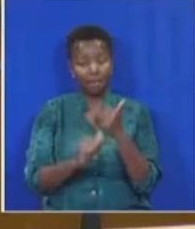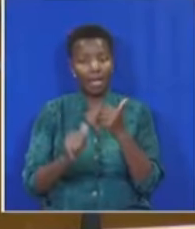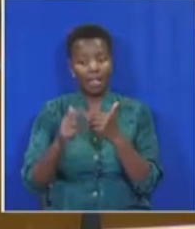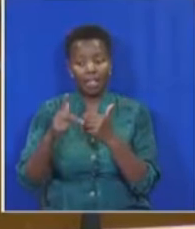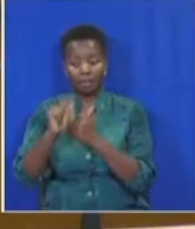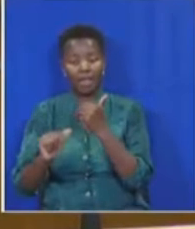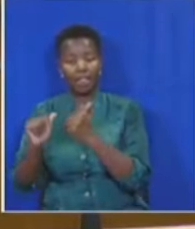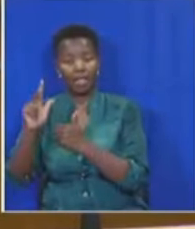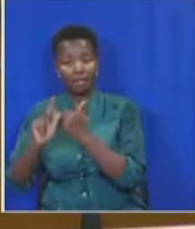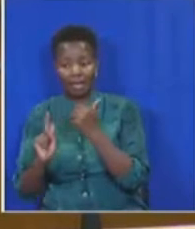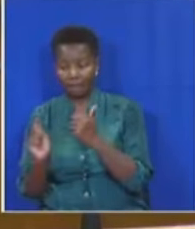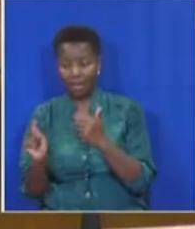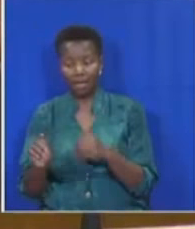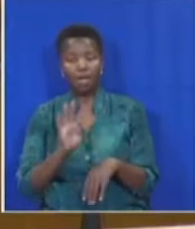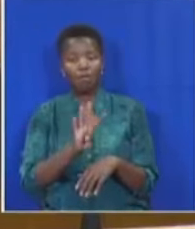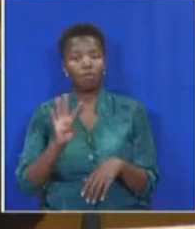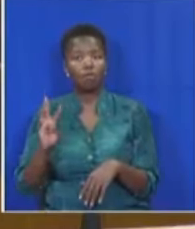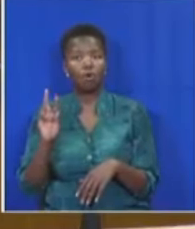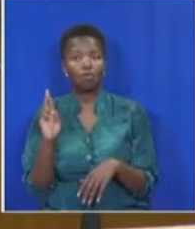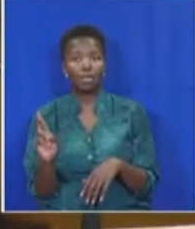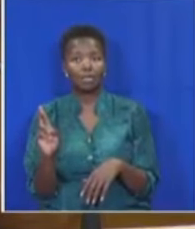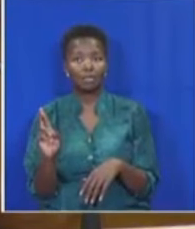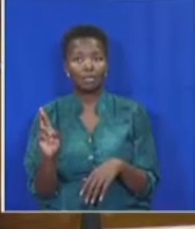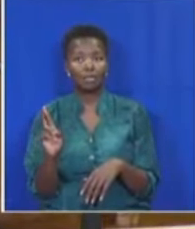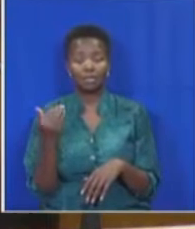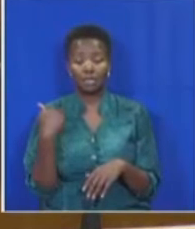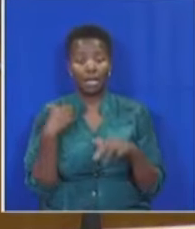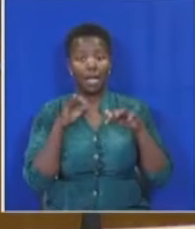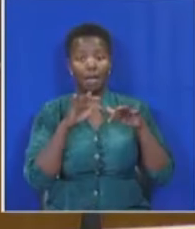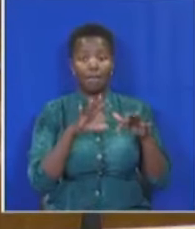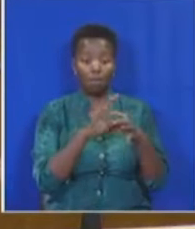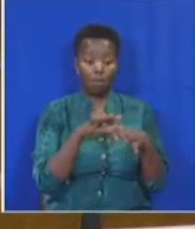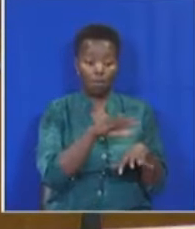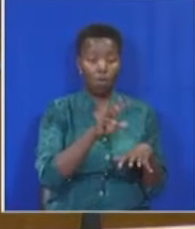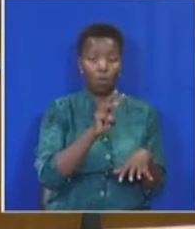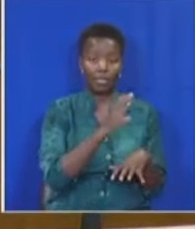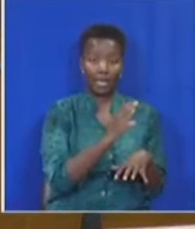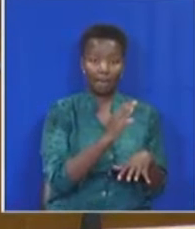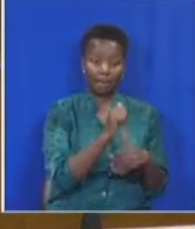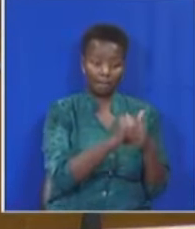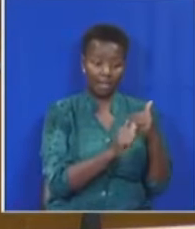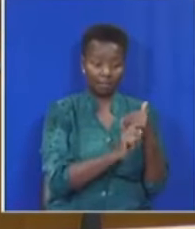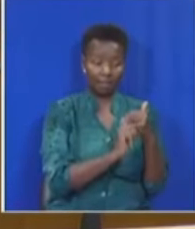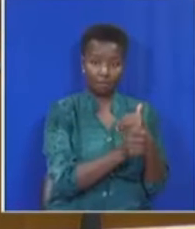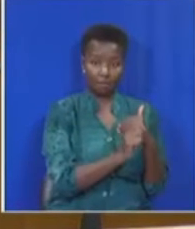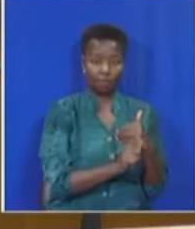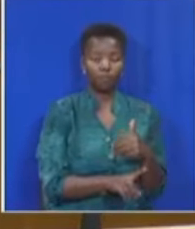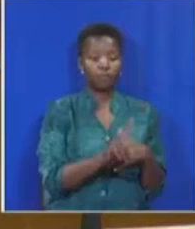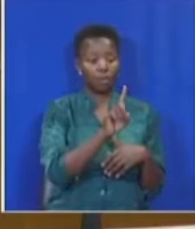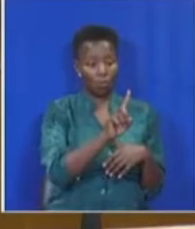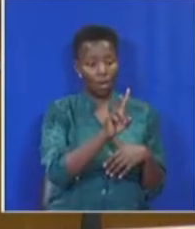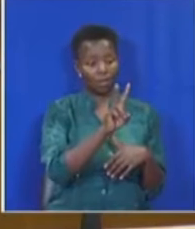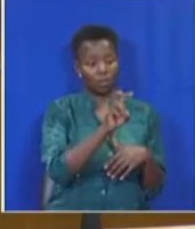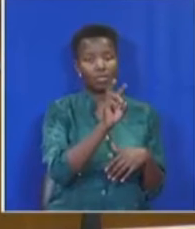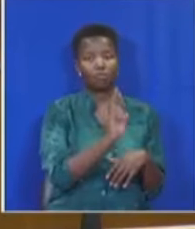entshona koloni ebe samkela i 120 rand ngenyanga inyanga nenyanga